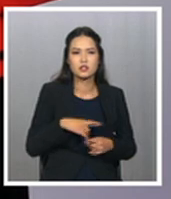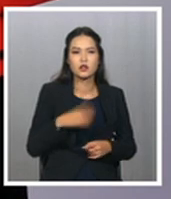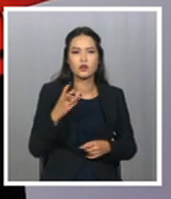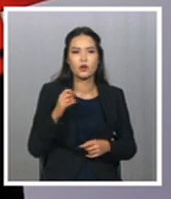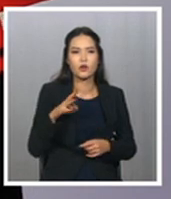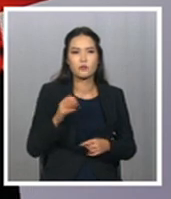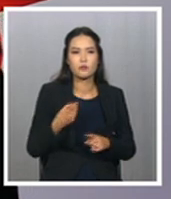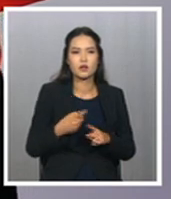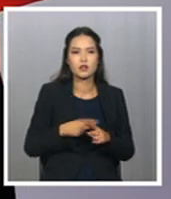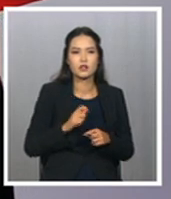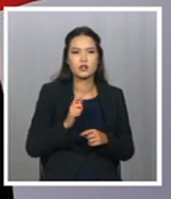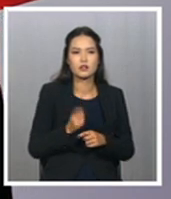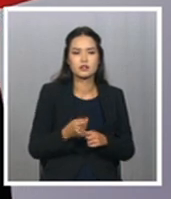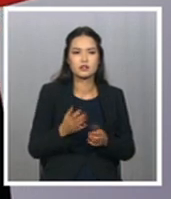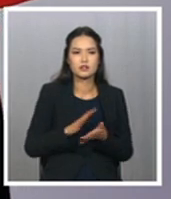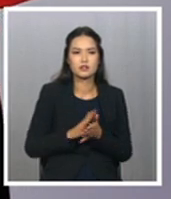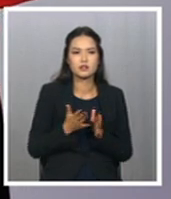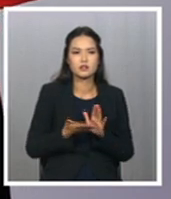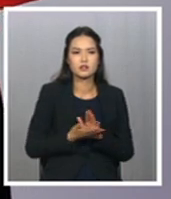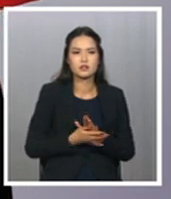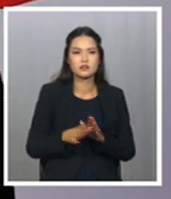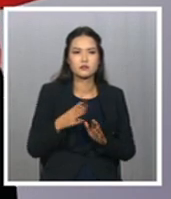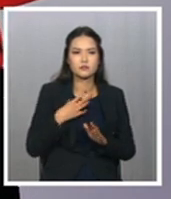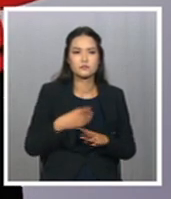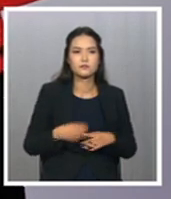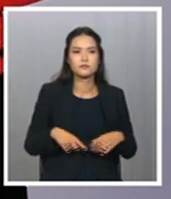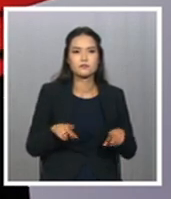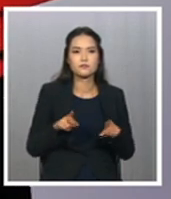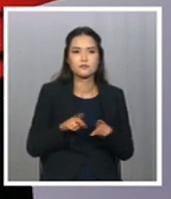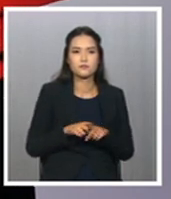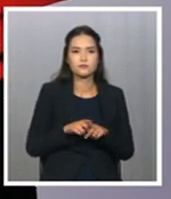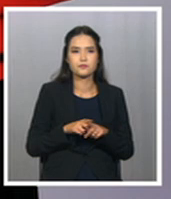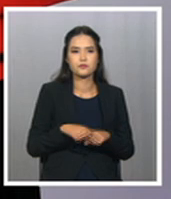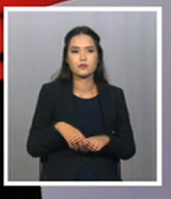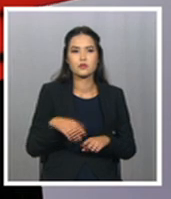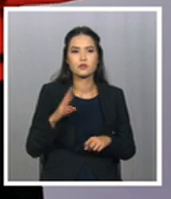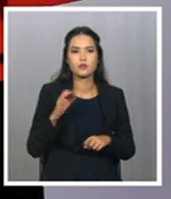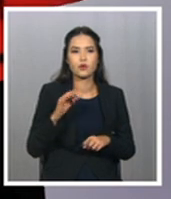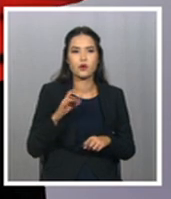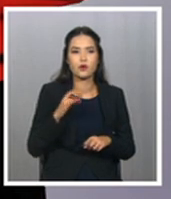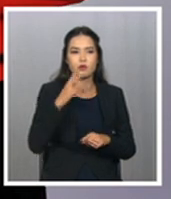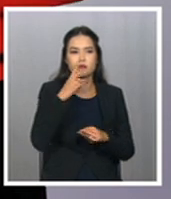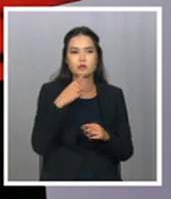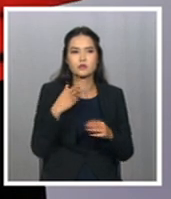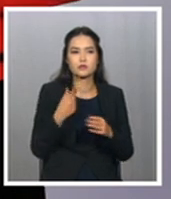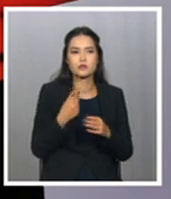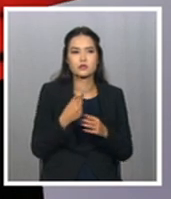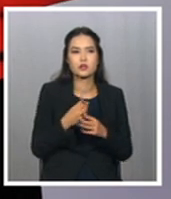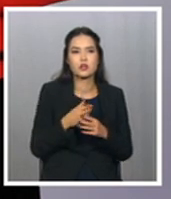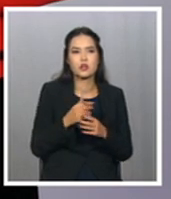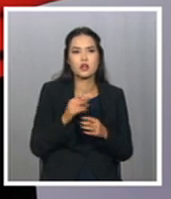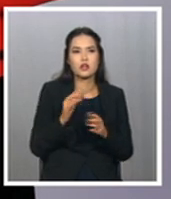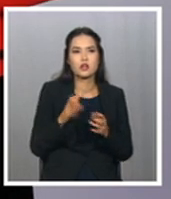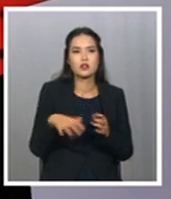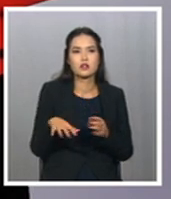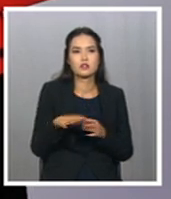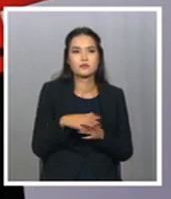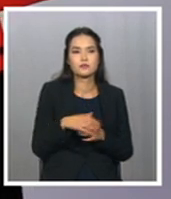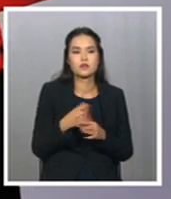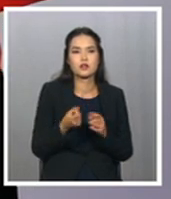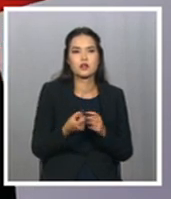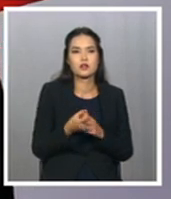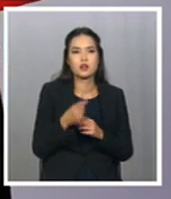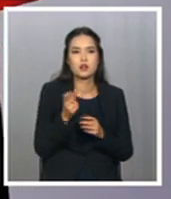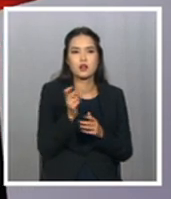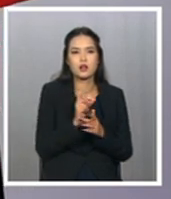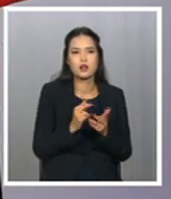деп келіскен екен. Сонымен Төреғұлдың Шыңғысы әлемде аты бар аңызға айналған